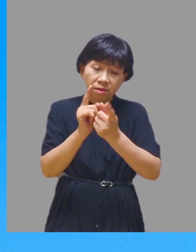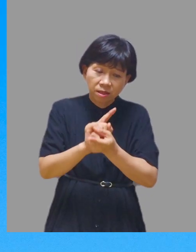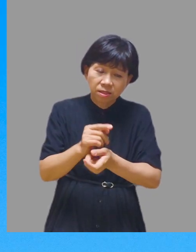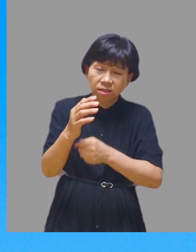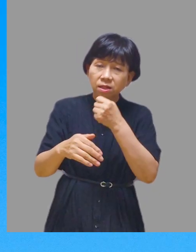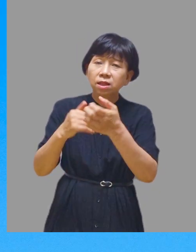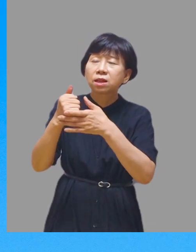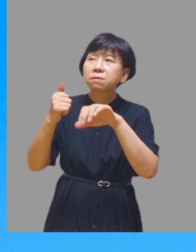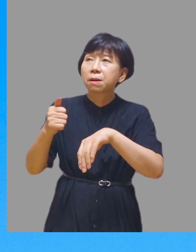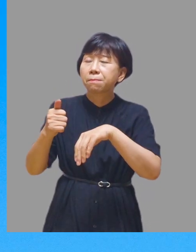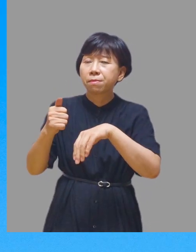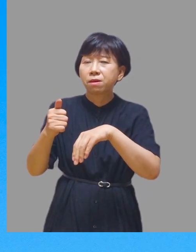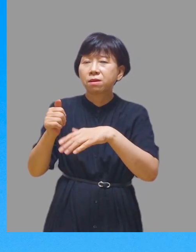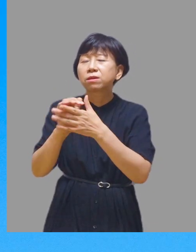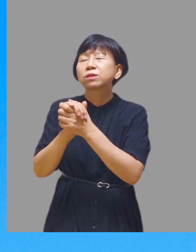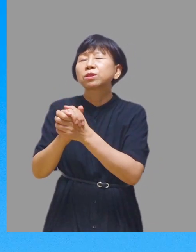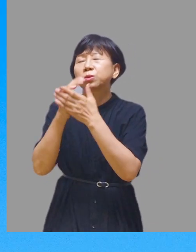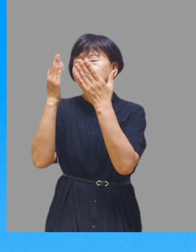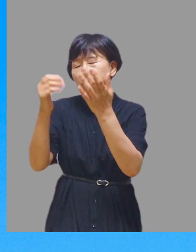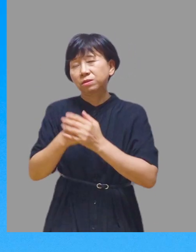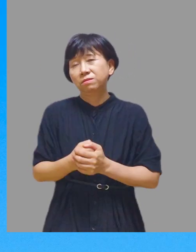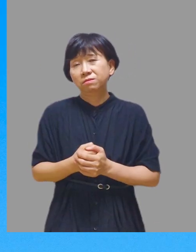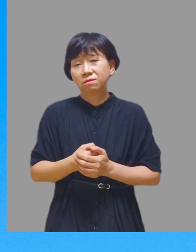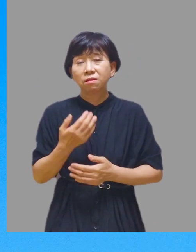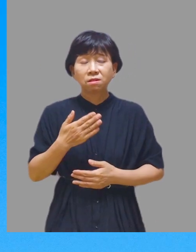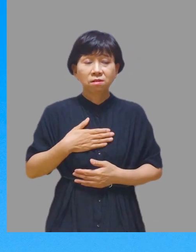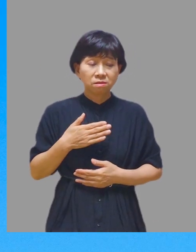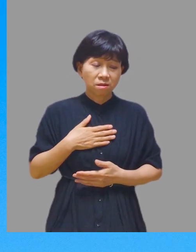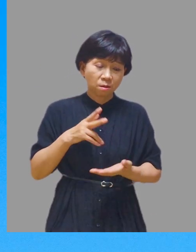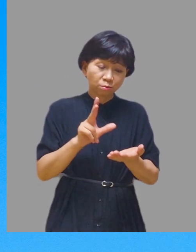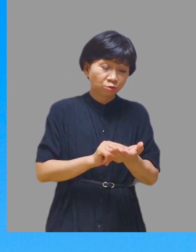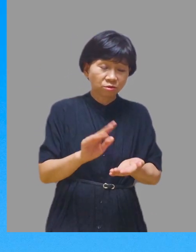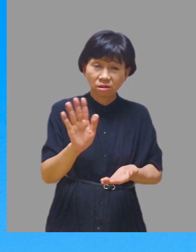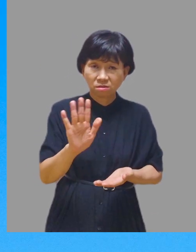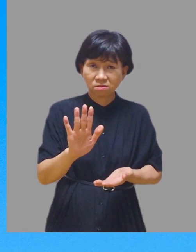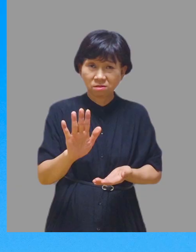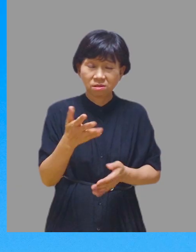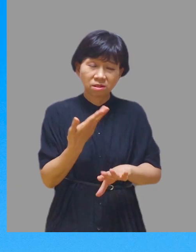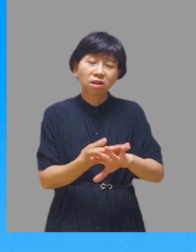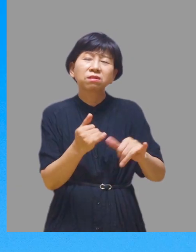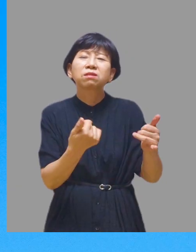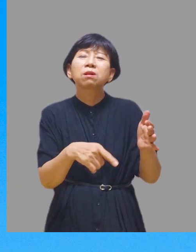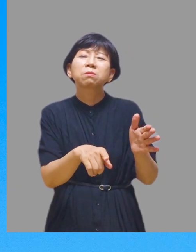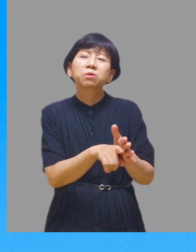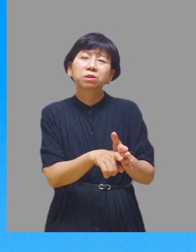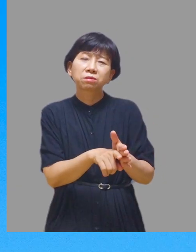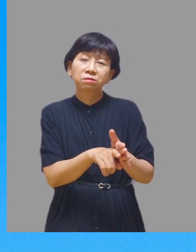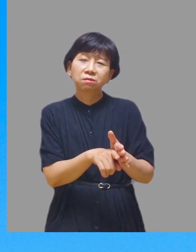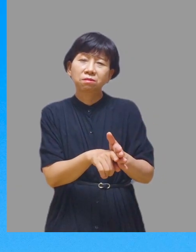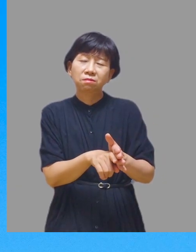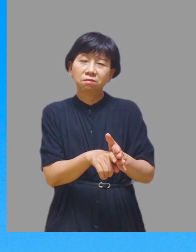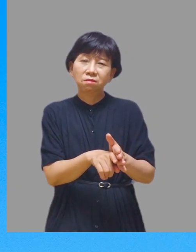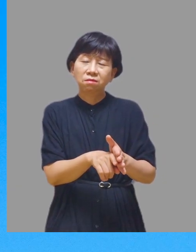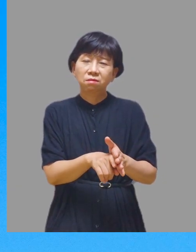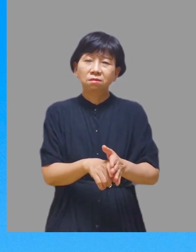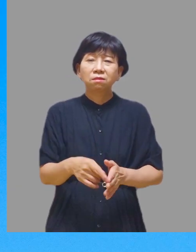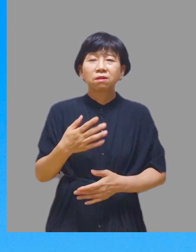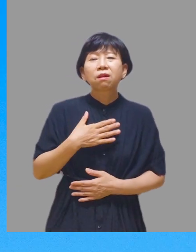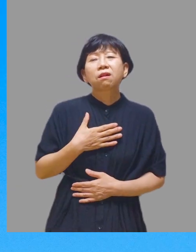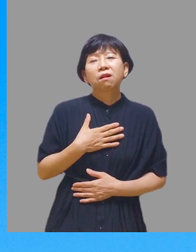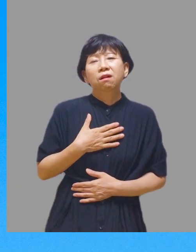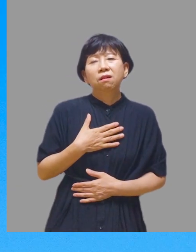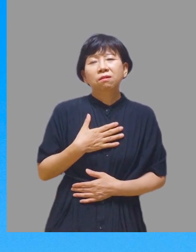앞에 서는 기도입니다. 내 일이 아니어도, 내 문제가 아니어도, 내 역할은 아닌 것 같아